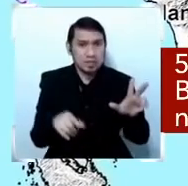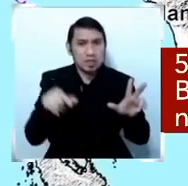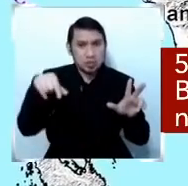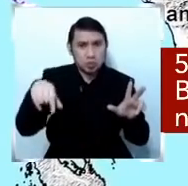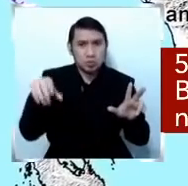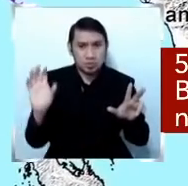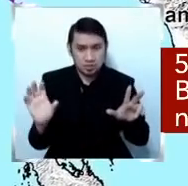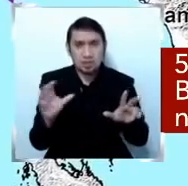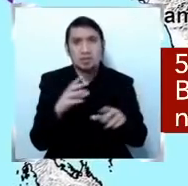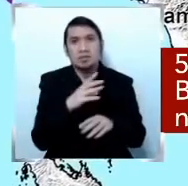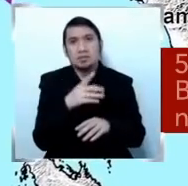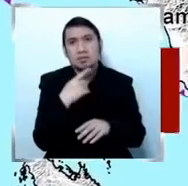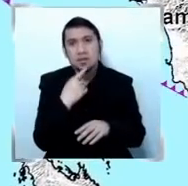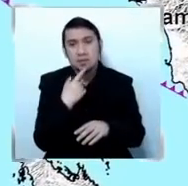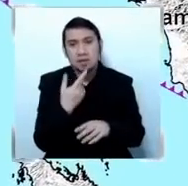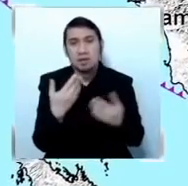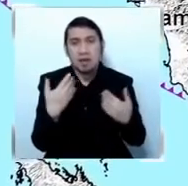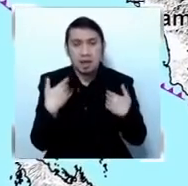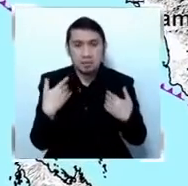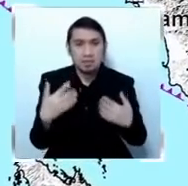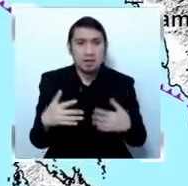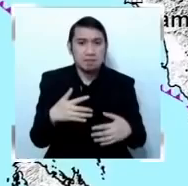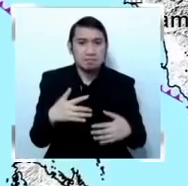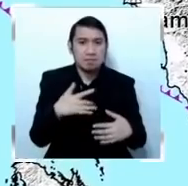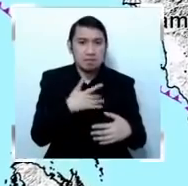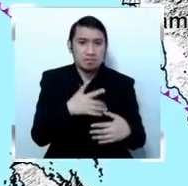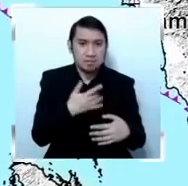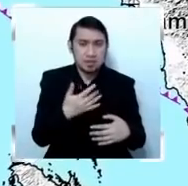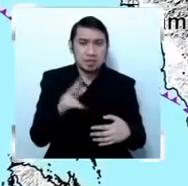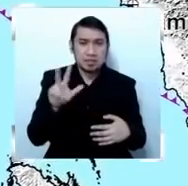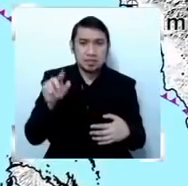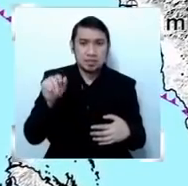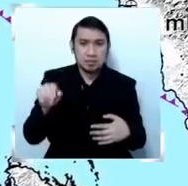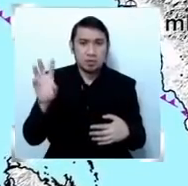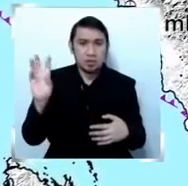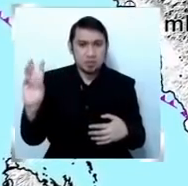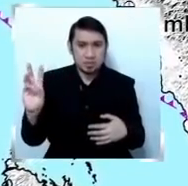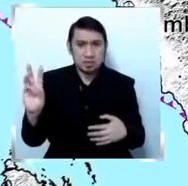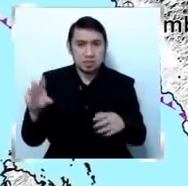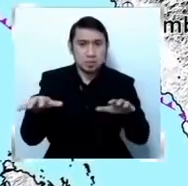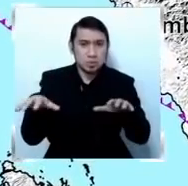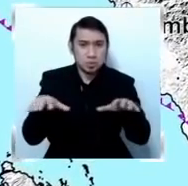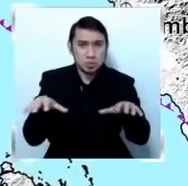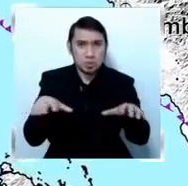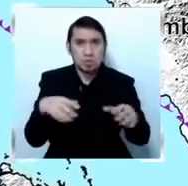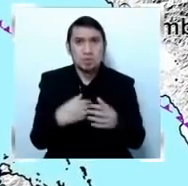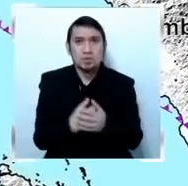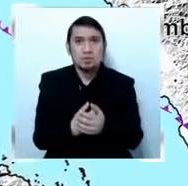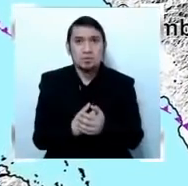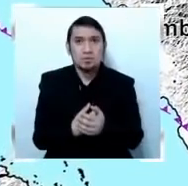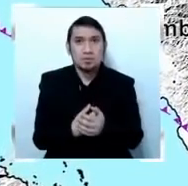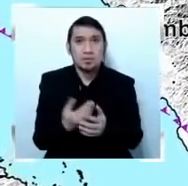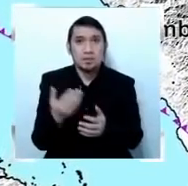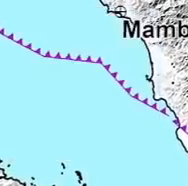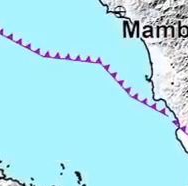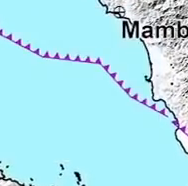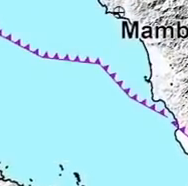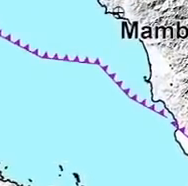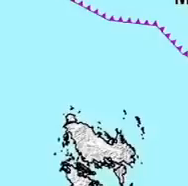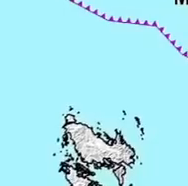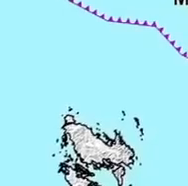Feebox, aftershock ito ng magnitude 6.6 na lindol sa Calatagan din noong July